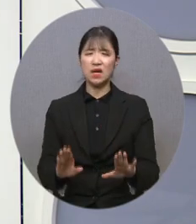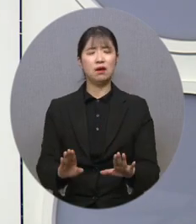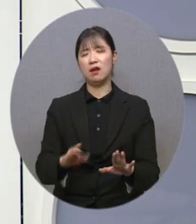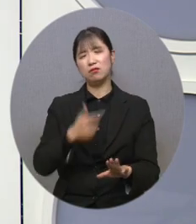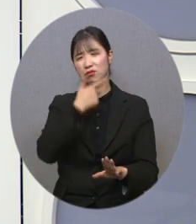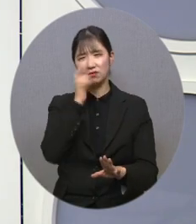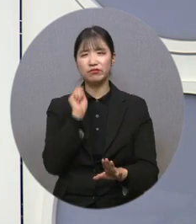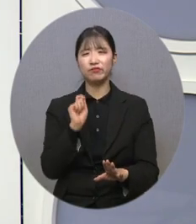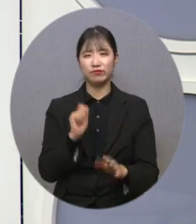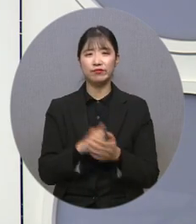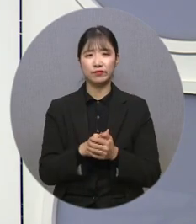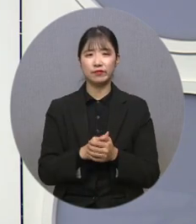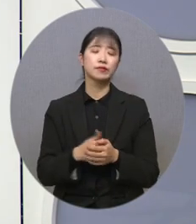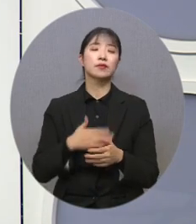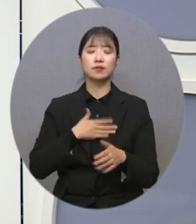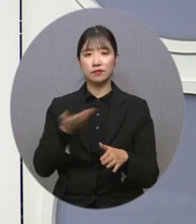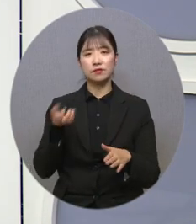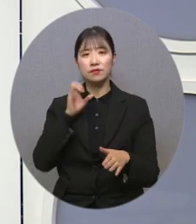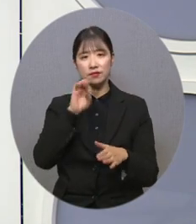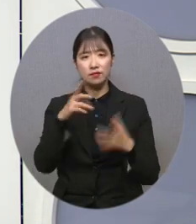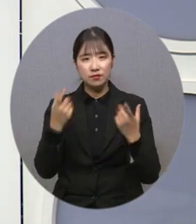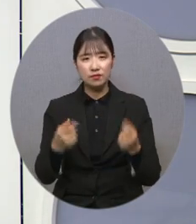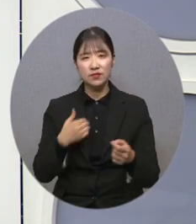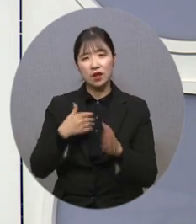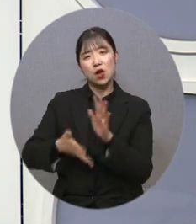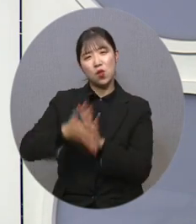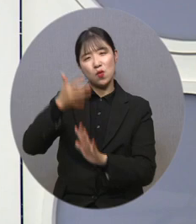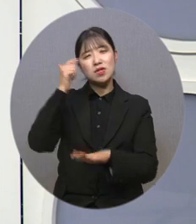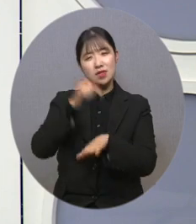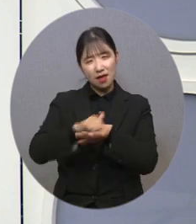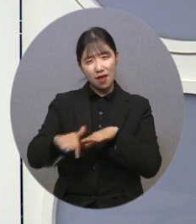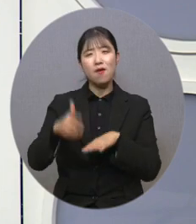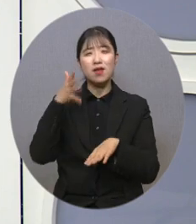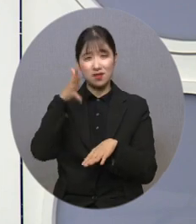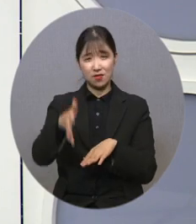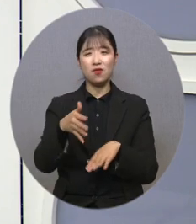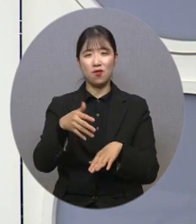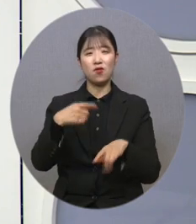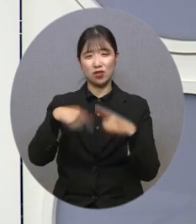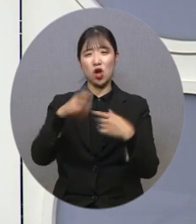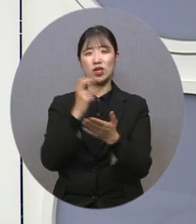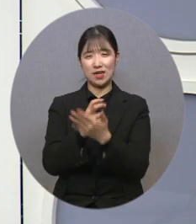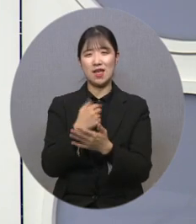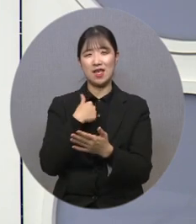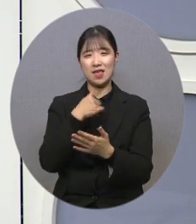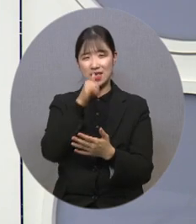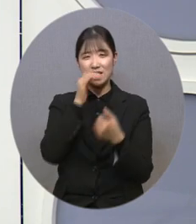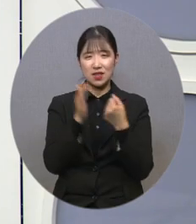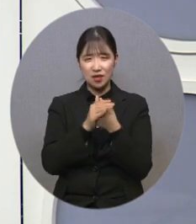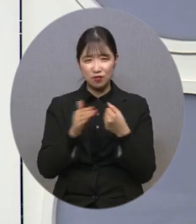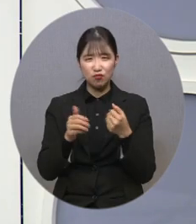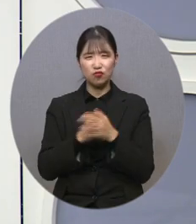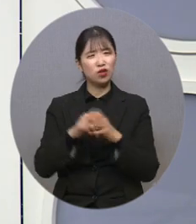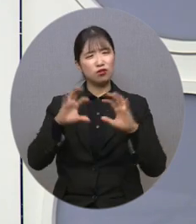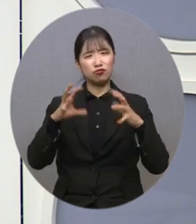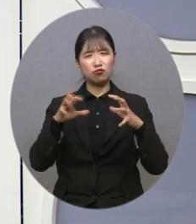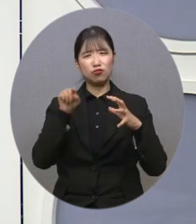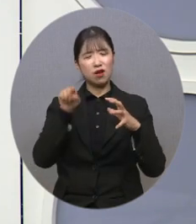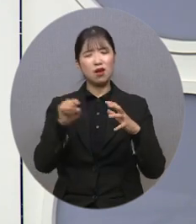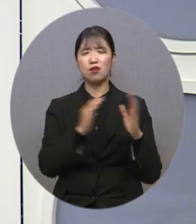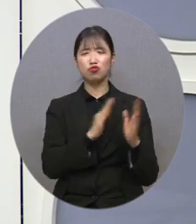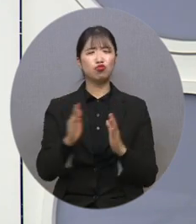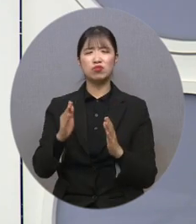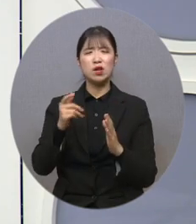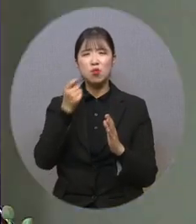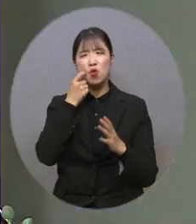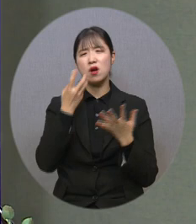미흡하다고 봅니다. 예. 제가 아까도 말씀드렸지만 제가 도시계획을 전공했고 도시정책을 하기 때문에 이 분야에 보면 국가가 너무 준비 못한